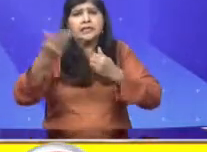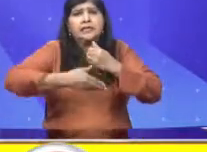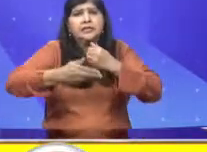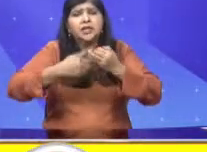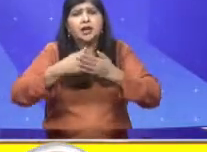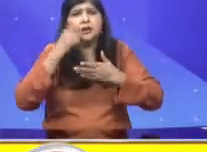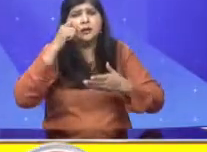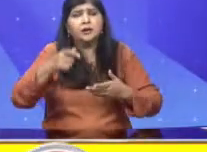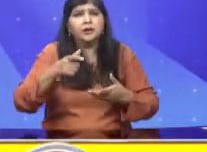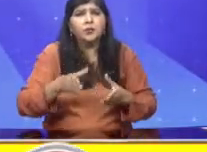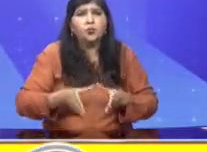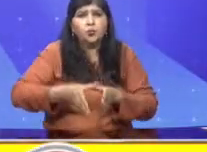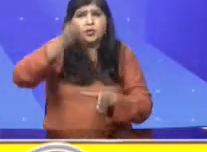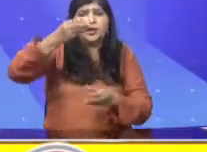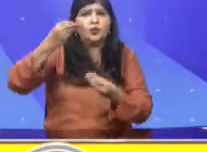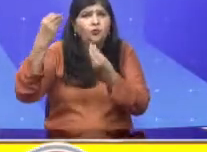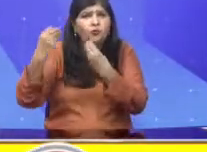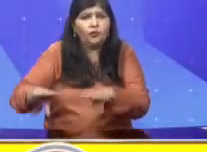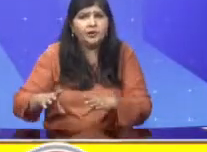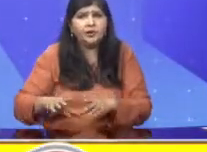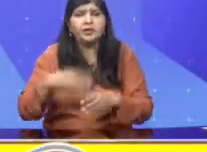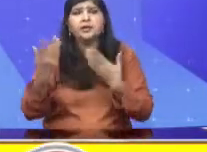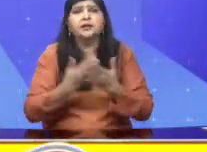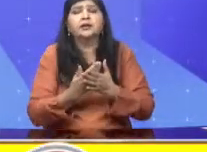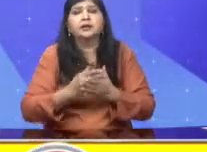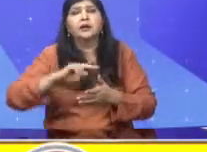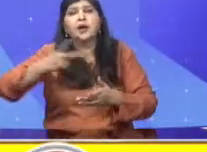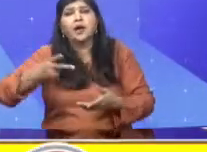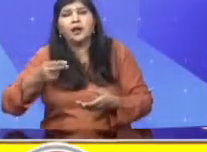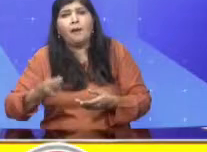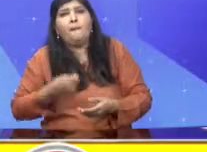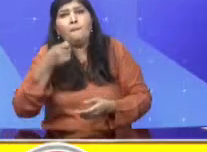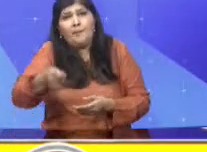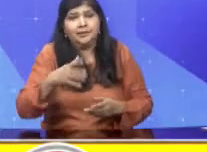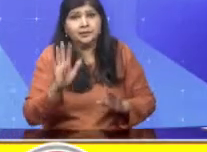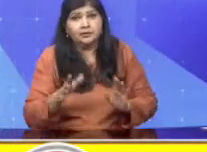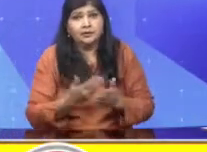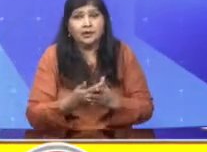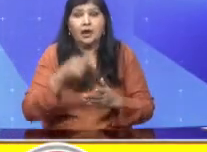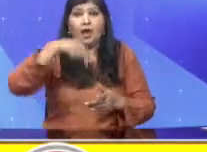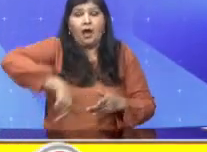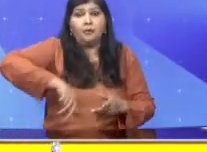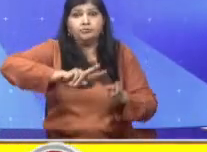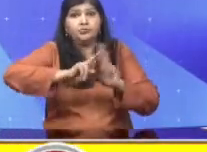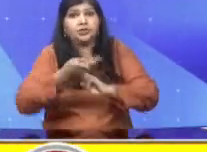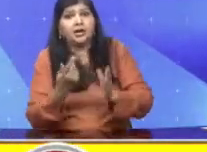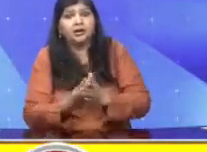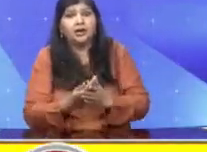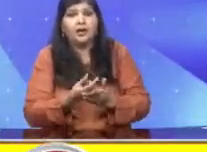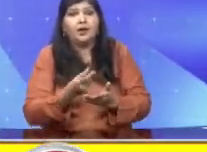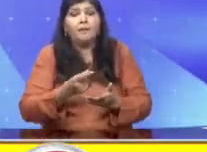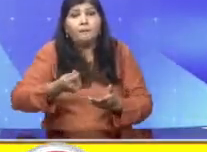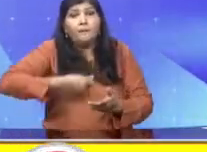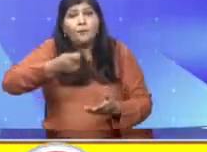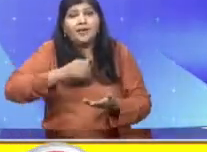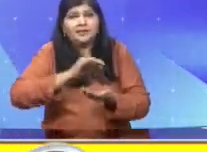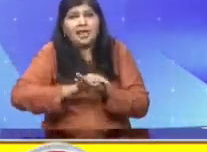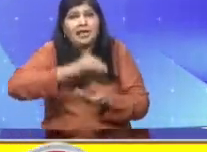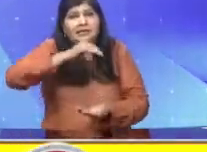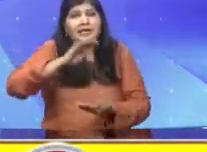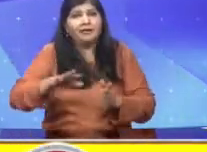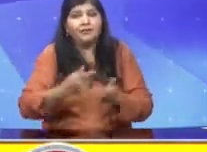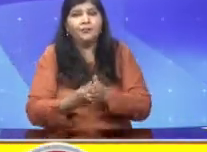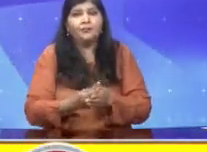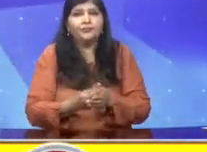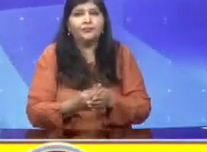को इसके तने को फैंकले के लिए अलग से खर्च करना पड़ता था। अब उनके पैसे भी बच जाते हैं यानि